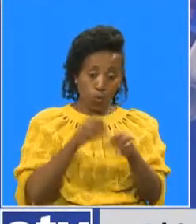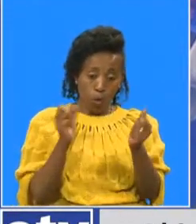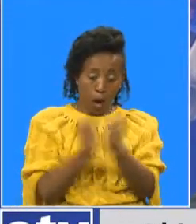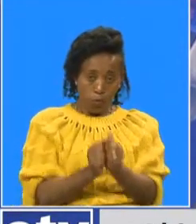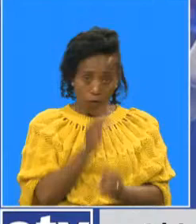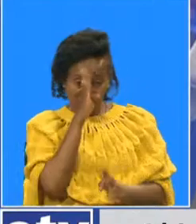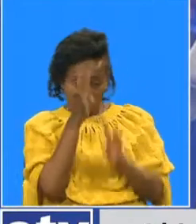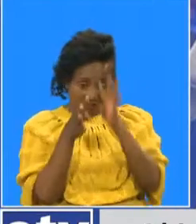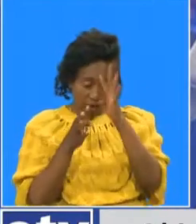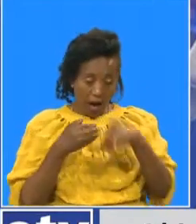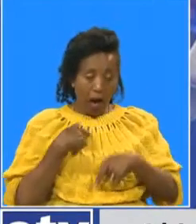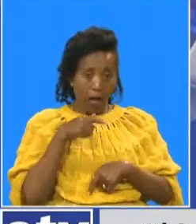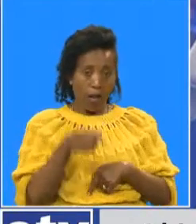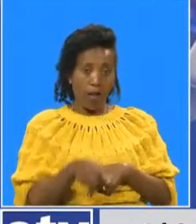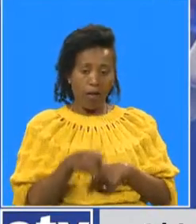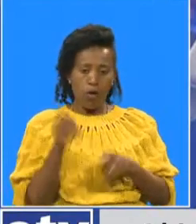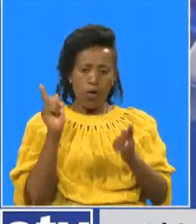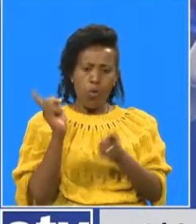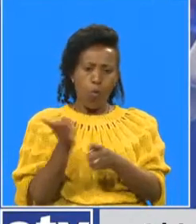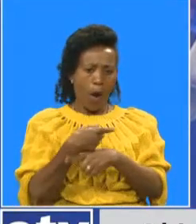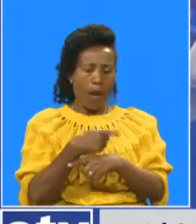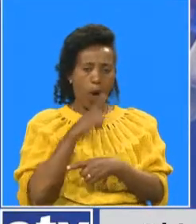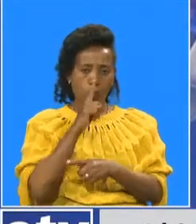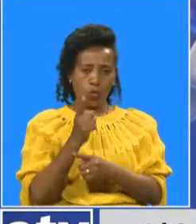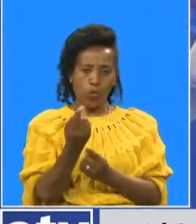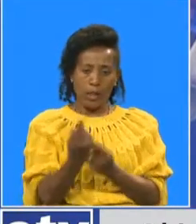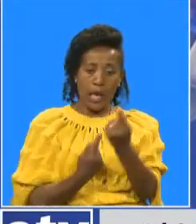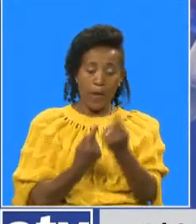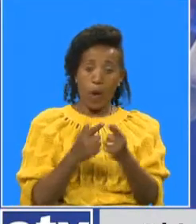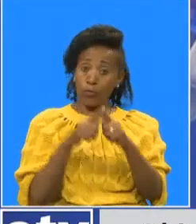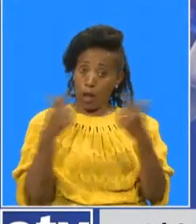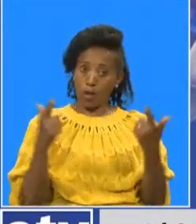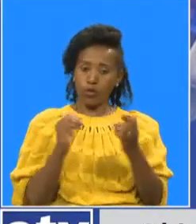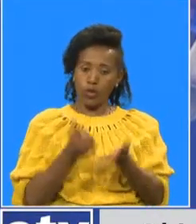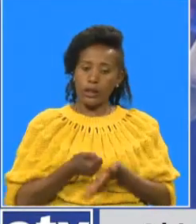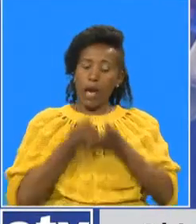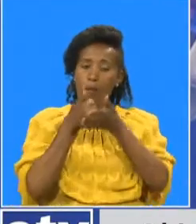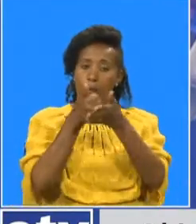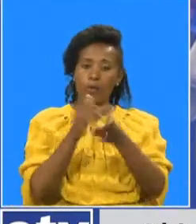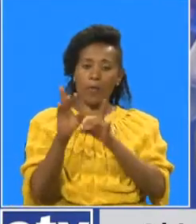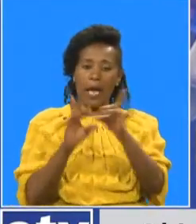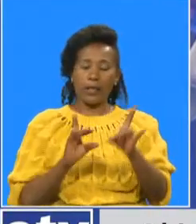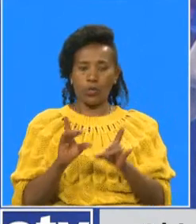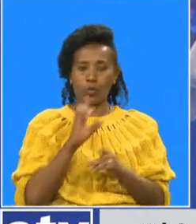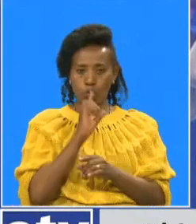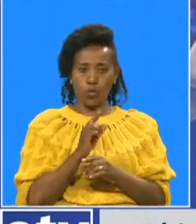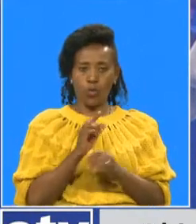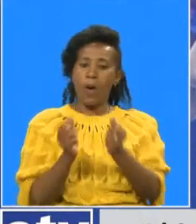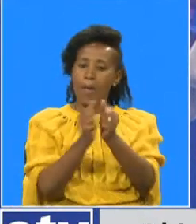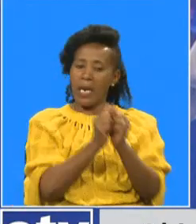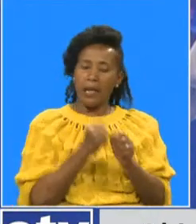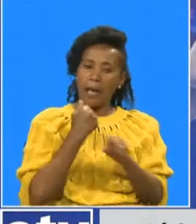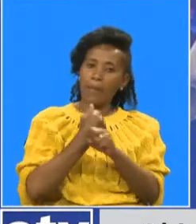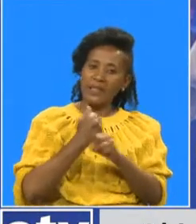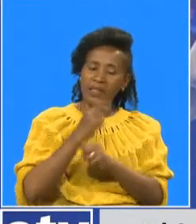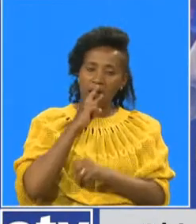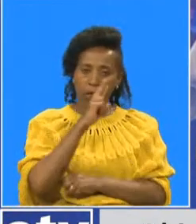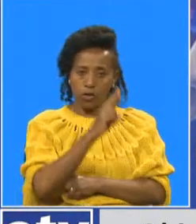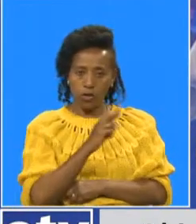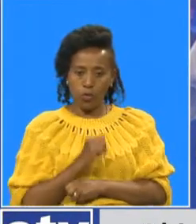የሚሄዱ ፈጠራዎች ሲመጡ ወዲያው ነው ማርኬቱም ትልቅ ስለሆነ ሰፖርትም የሚያደርጉ በጋራ